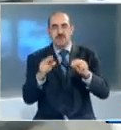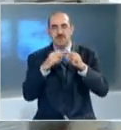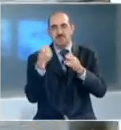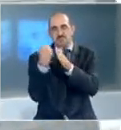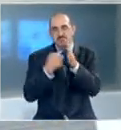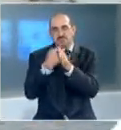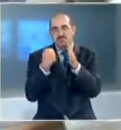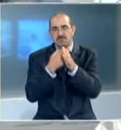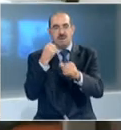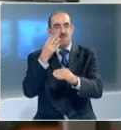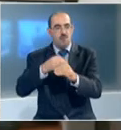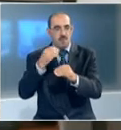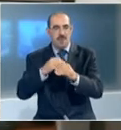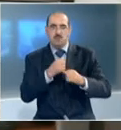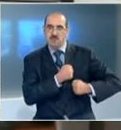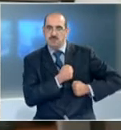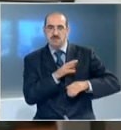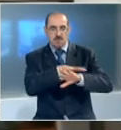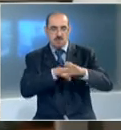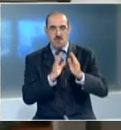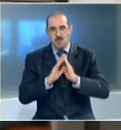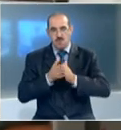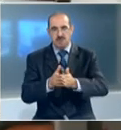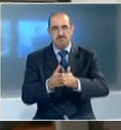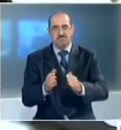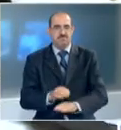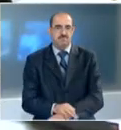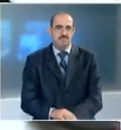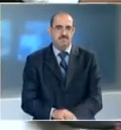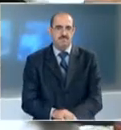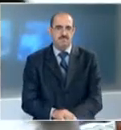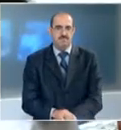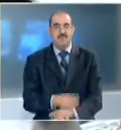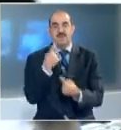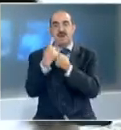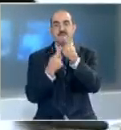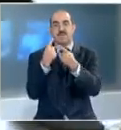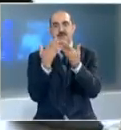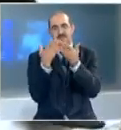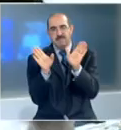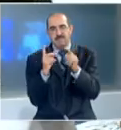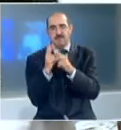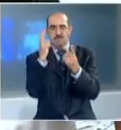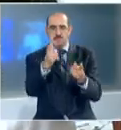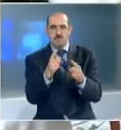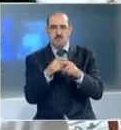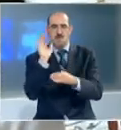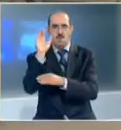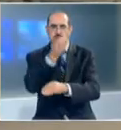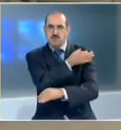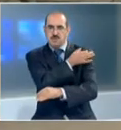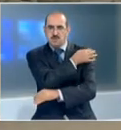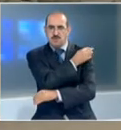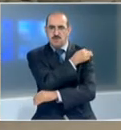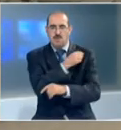المبذولة في التكوين النوعي داخل المؤسسة العسكرية. مراسيم حفل الافتتاح أشرف عليها العميد محفوظ بن